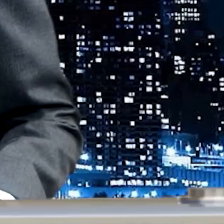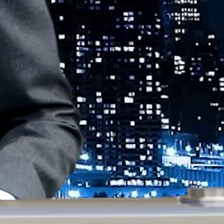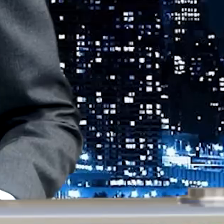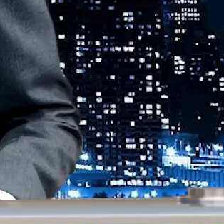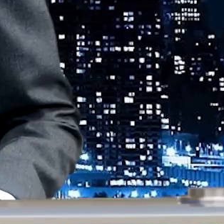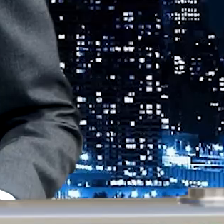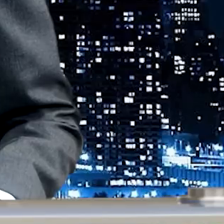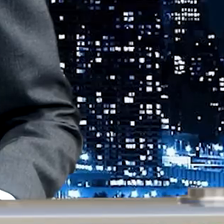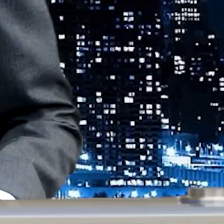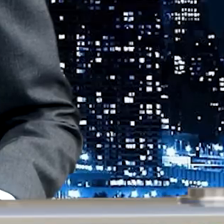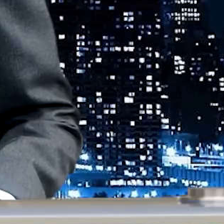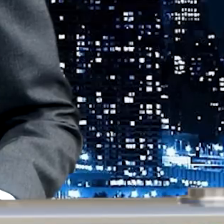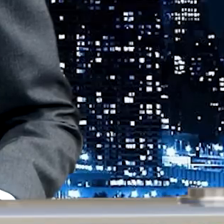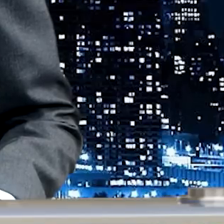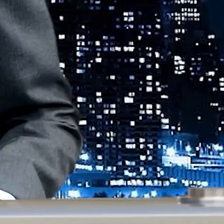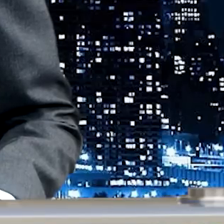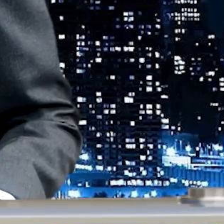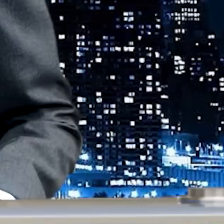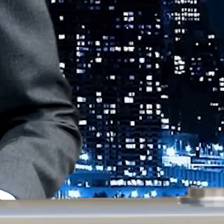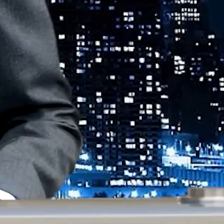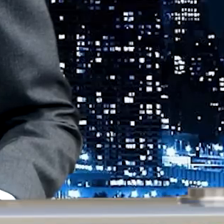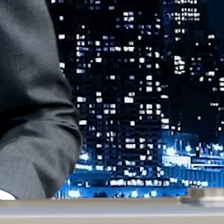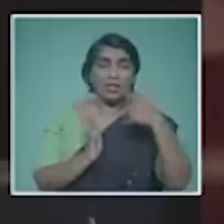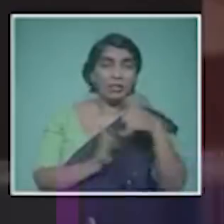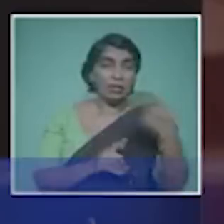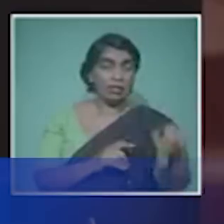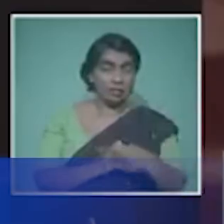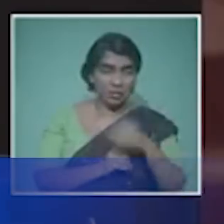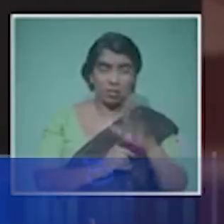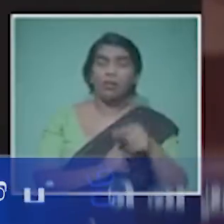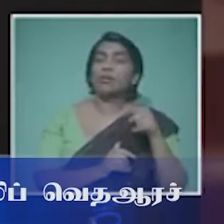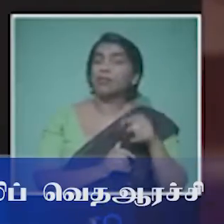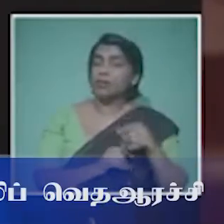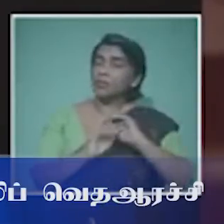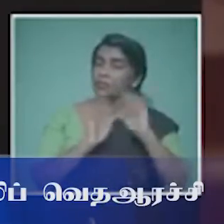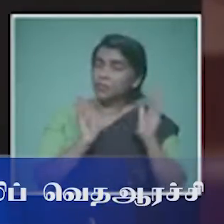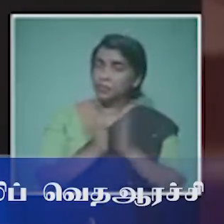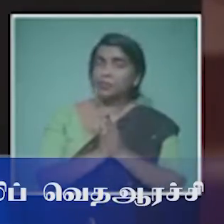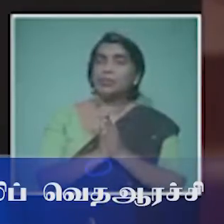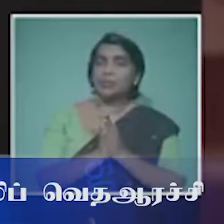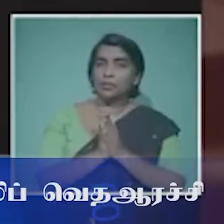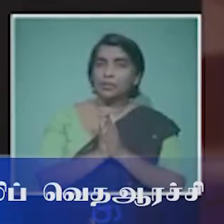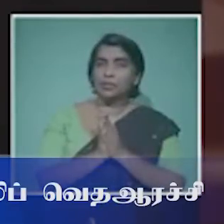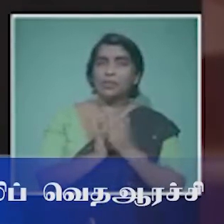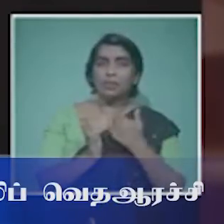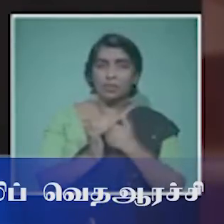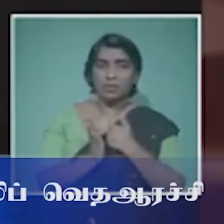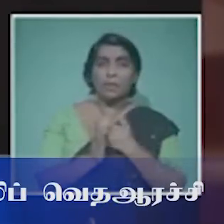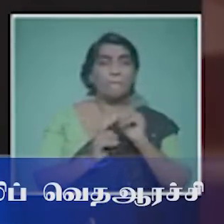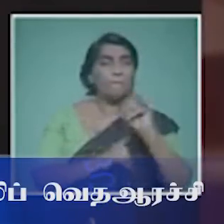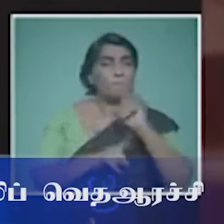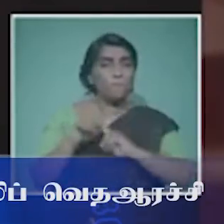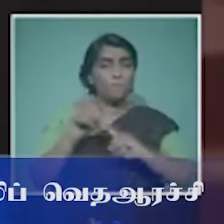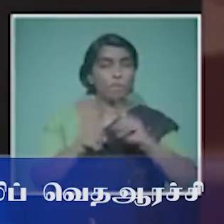கீழே அமர்ந்து இவ்வாறு உண்ணாவிரத போராட்டத்தில் ஈடுபட்டார். சர்வதேச மீனவர் தினத்தையொட்டி கருப்பு உடை அணிந்தே திலீப் வேத ஆராய்ச்சி